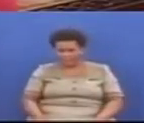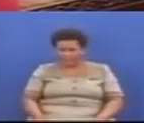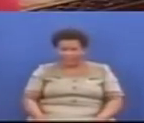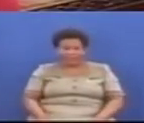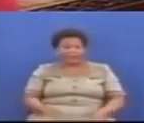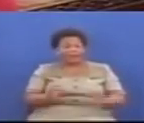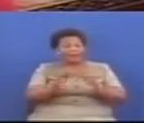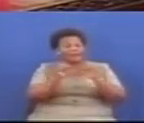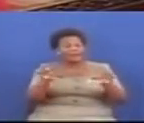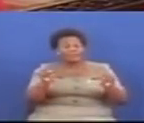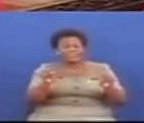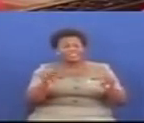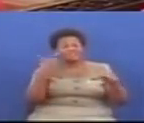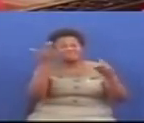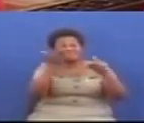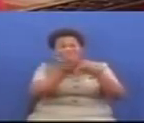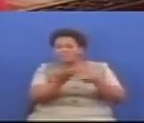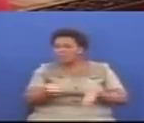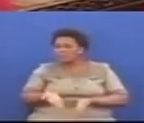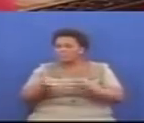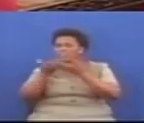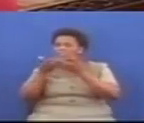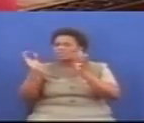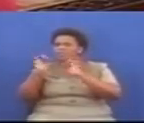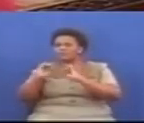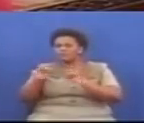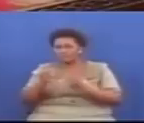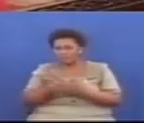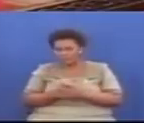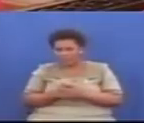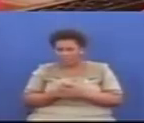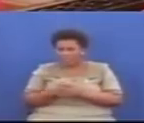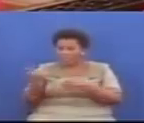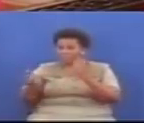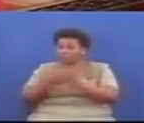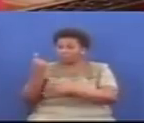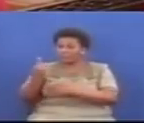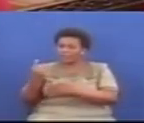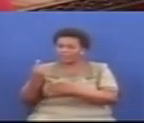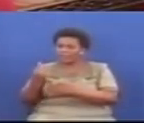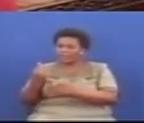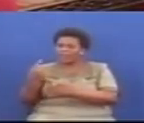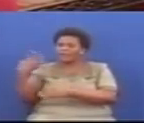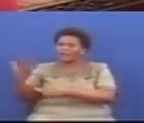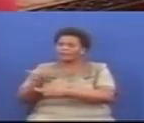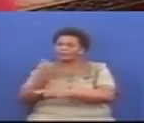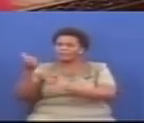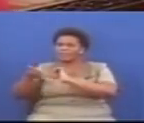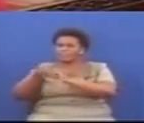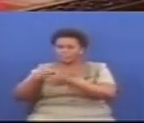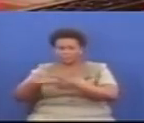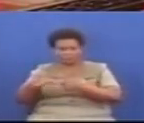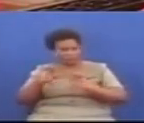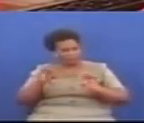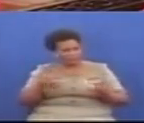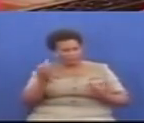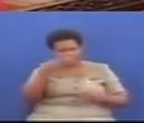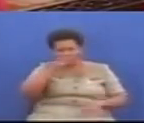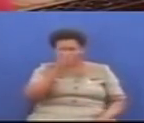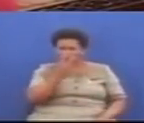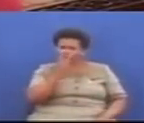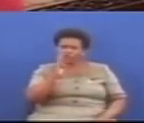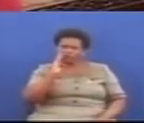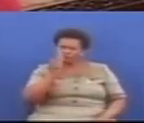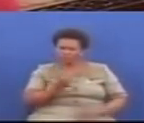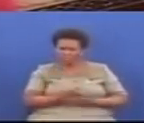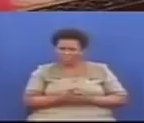kiuhalisia insurance hii haiwasaidii chochote bodaboda hawa wanapopata matatizo. Je, serikali haioni muhimu sasa kwa kukaa na hawa